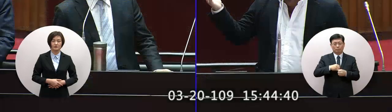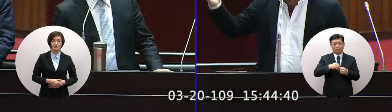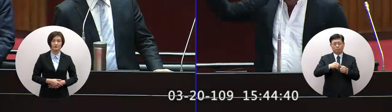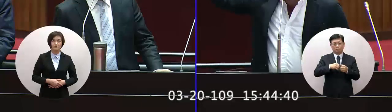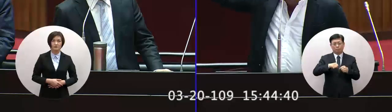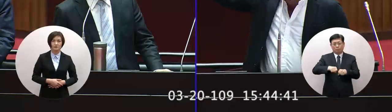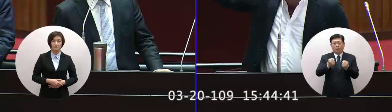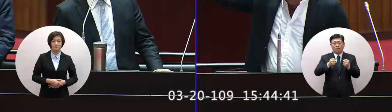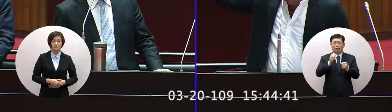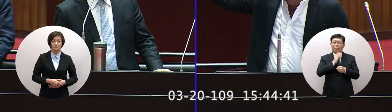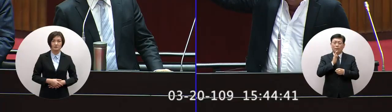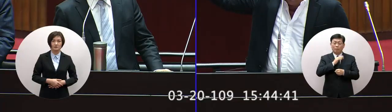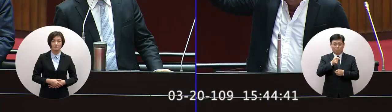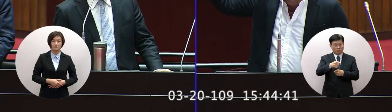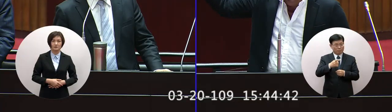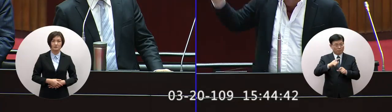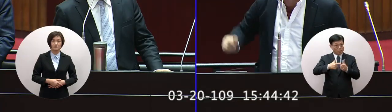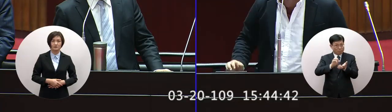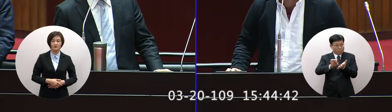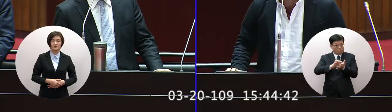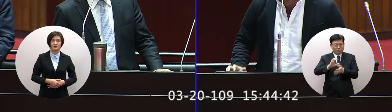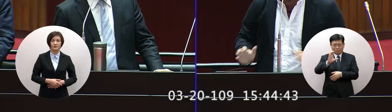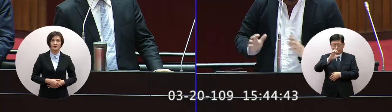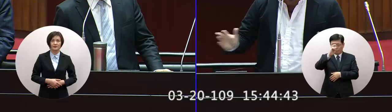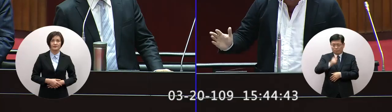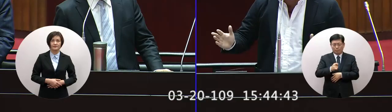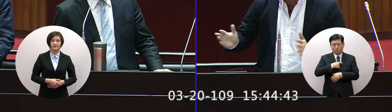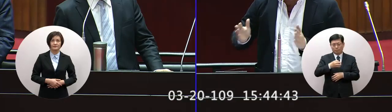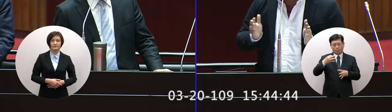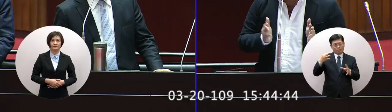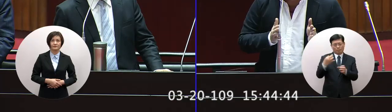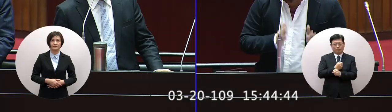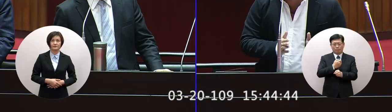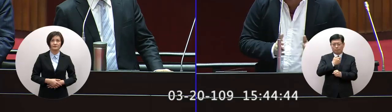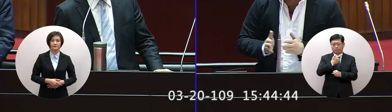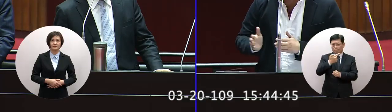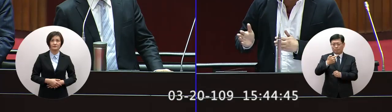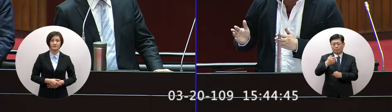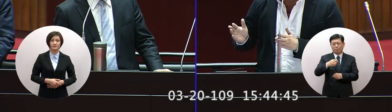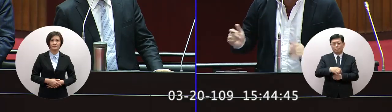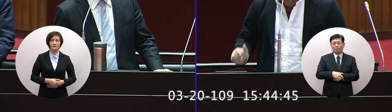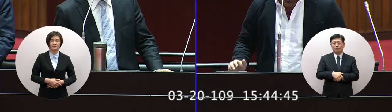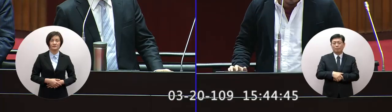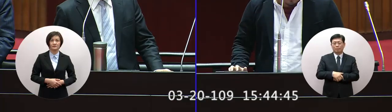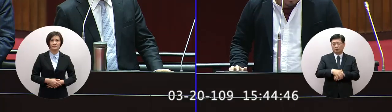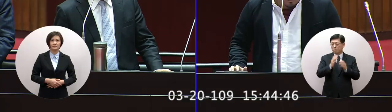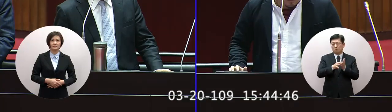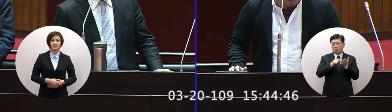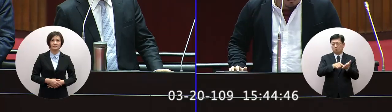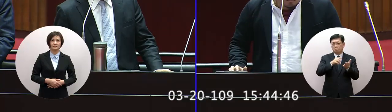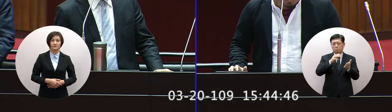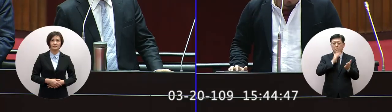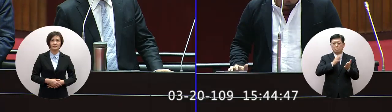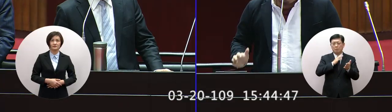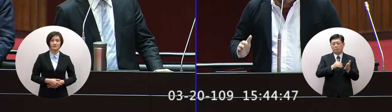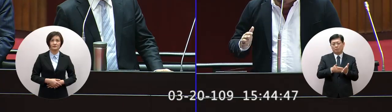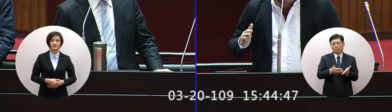的状况。这个大概价值新台币90亿元的这些车辆都泡水，然后报废。